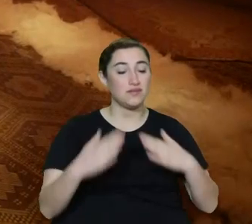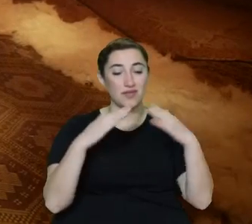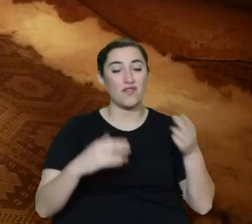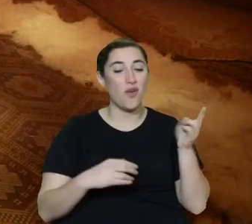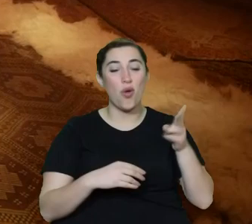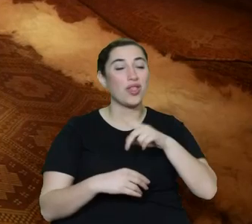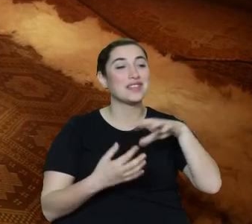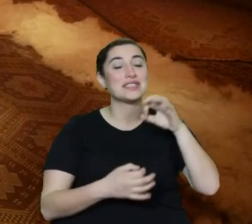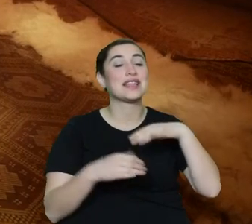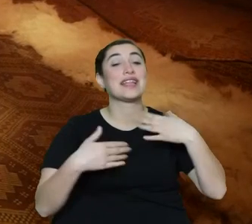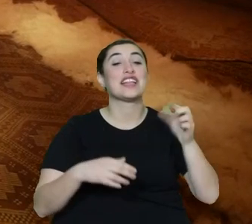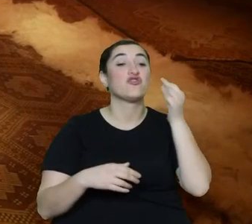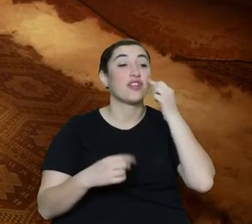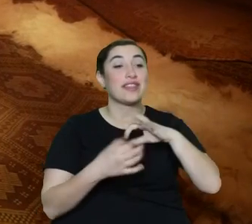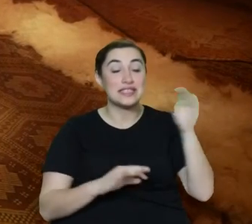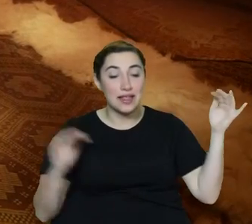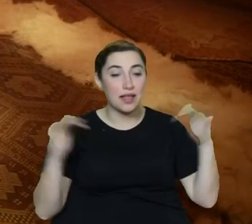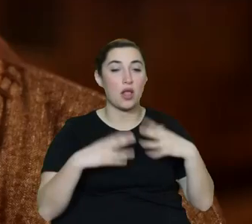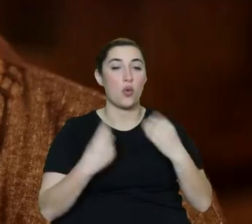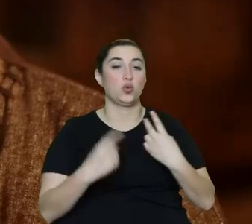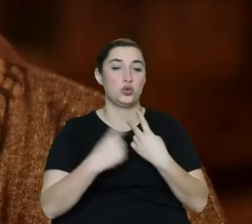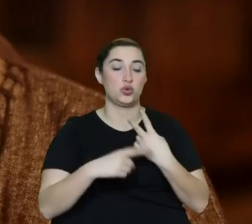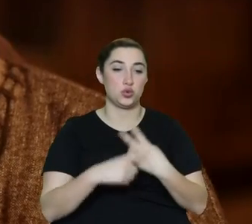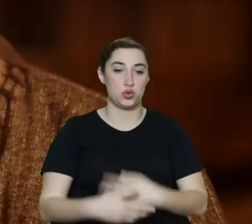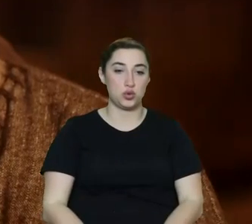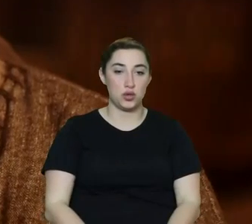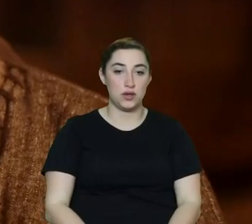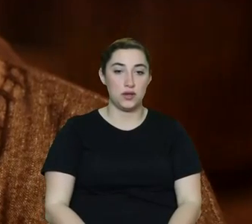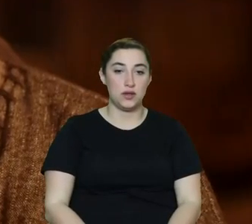Dergahımıza ölüler değil, diriler gelir Yunus.